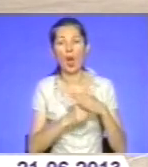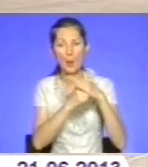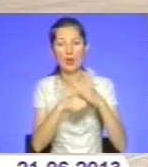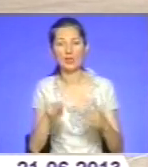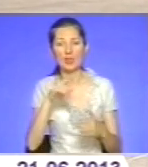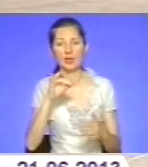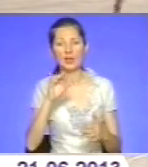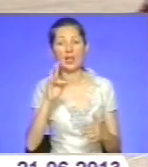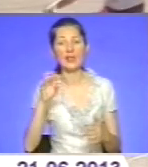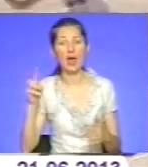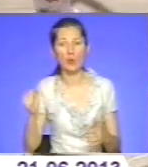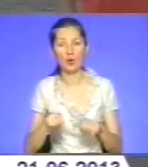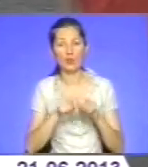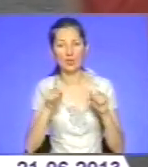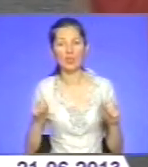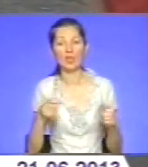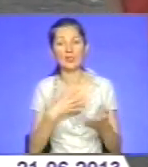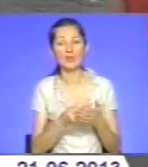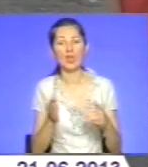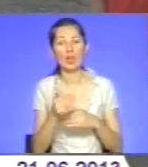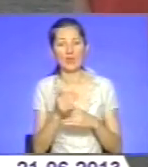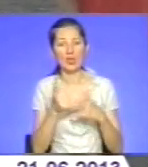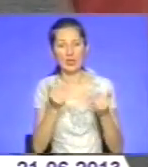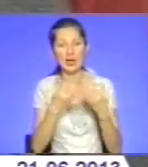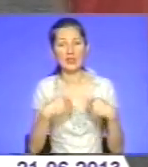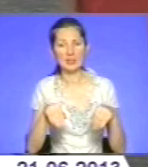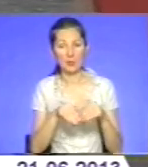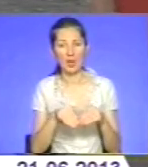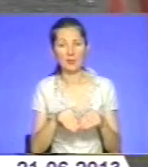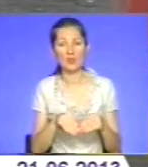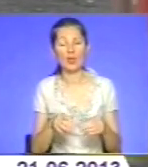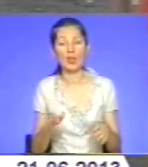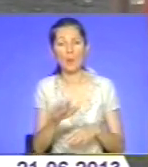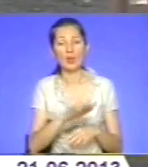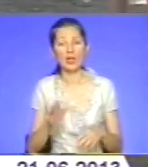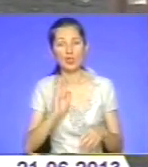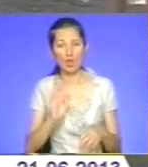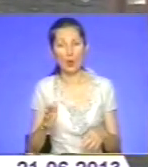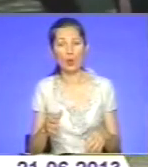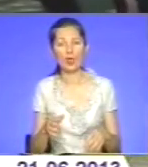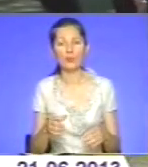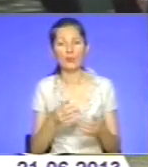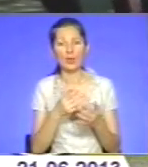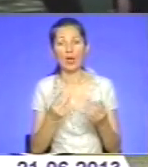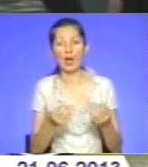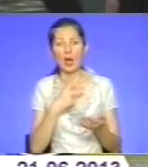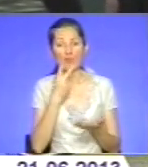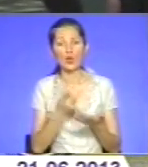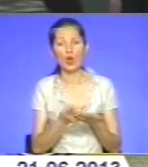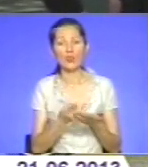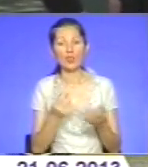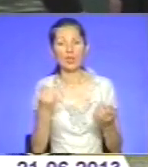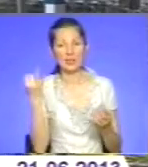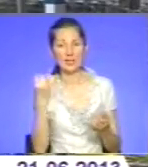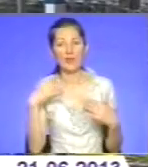сімей співробітників органів внутрішніх справ. На майданчиках фізкультурно-спортивного товариства відбулися захоплюючі та видовищні спортивні баталії. І не